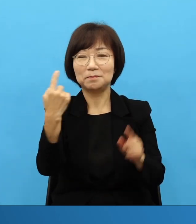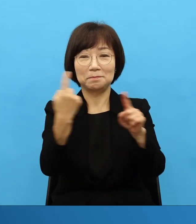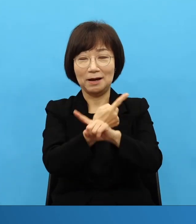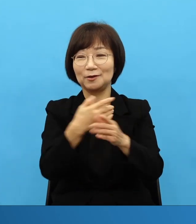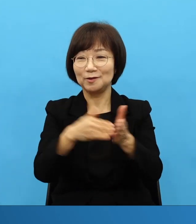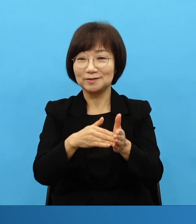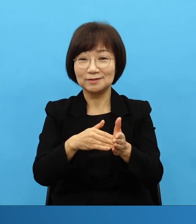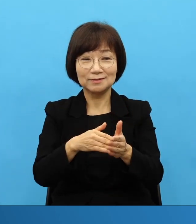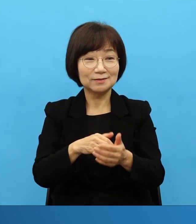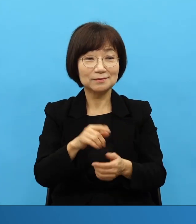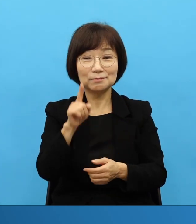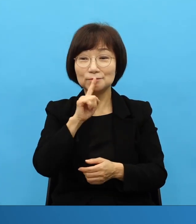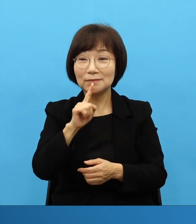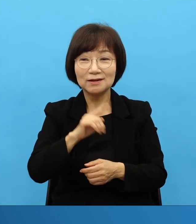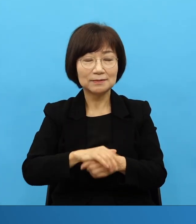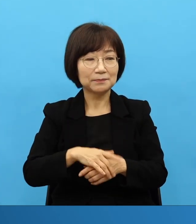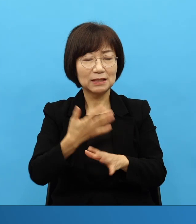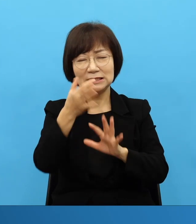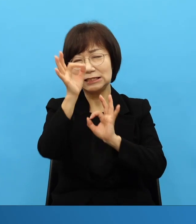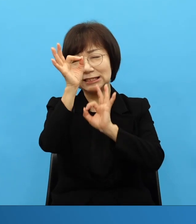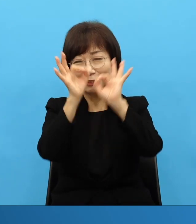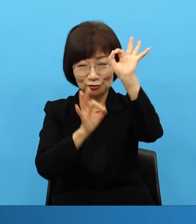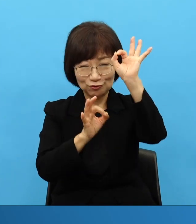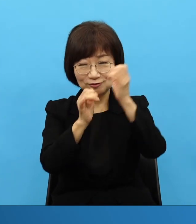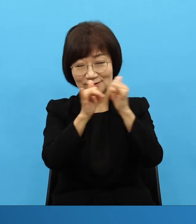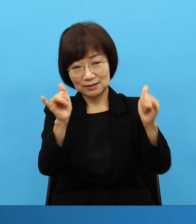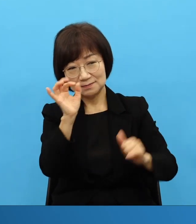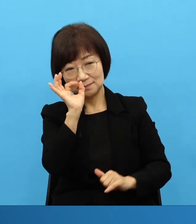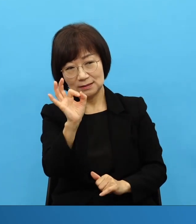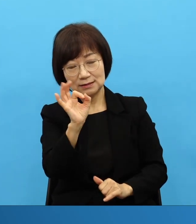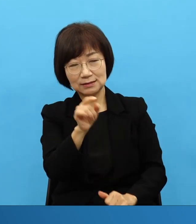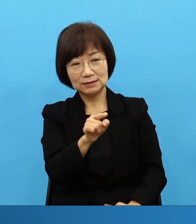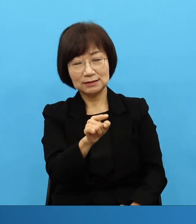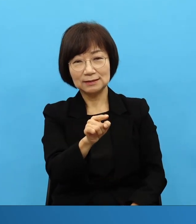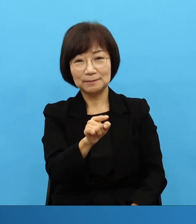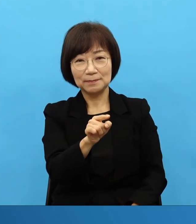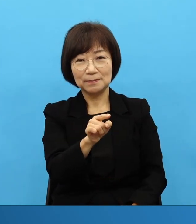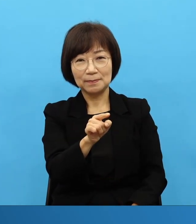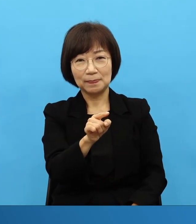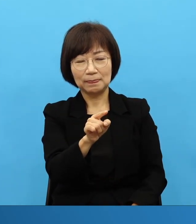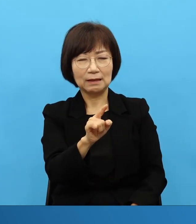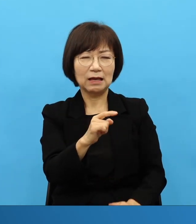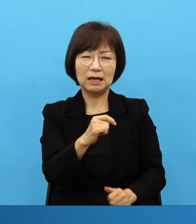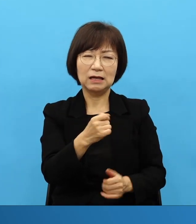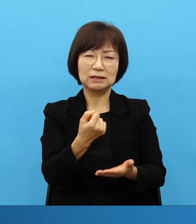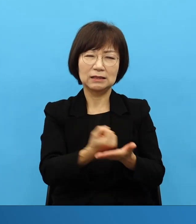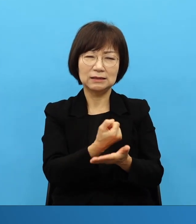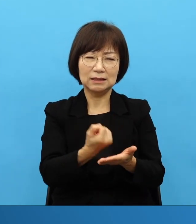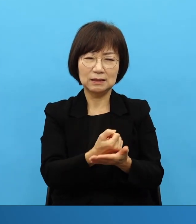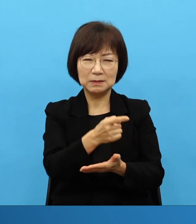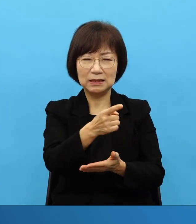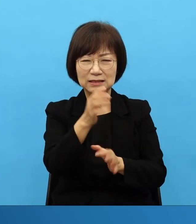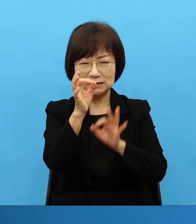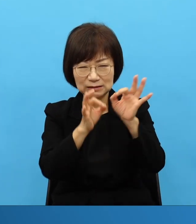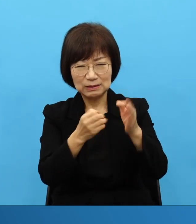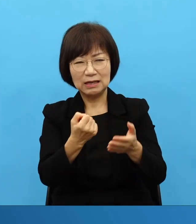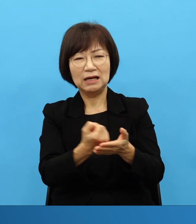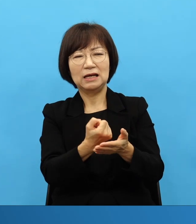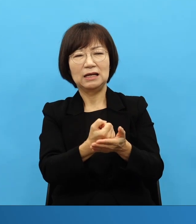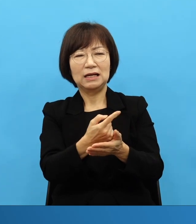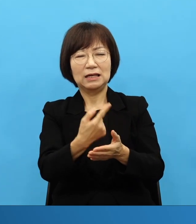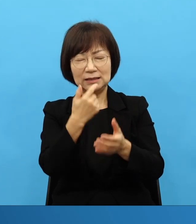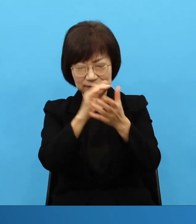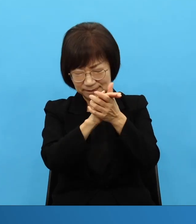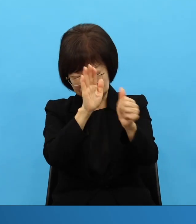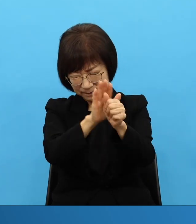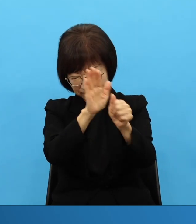봐도요. 그 마음에 어떤 마음이 드냐면요. 안타까워 막 기도하는 마음이 나고. And when I see someone who has made a